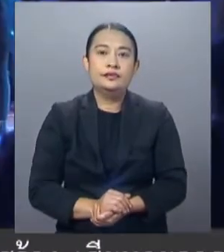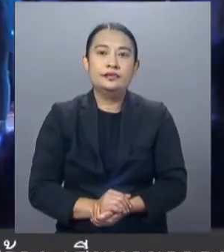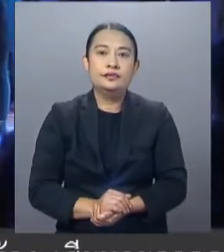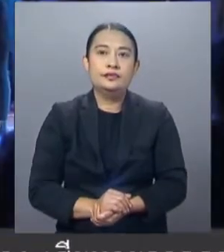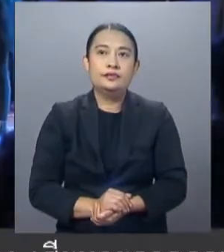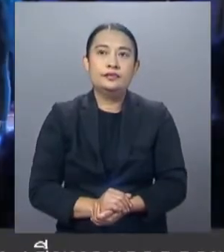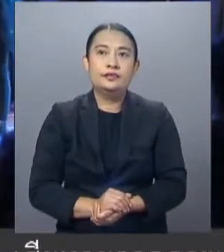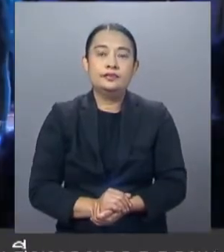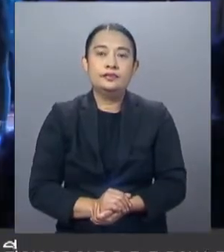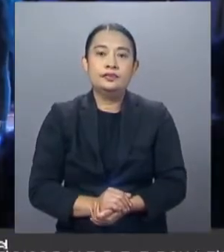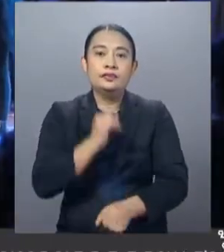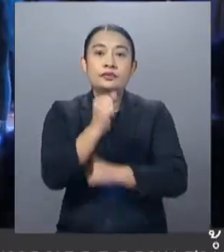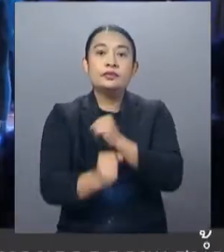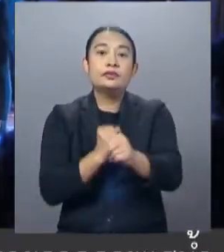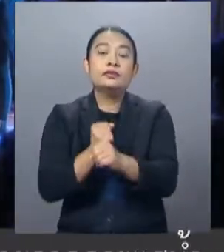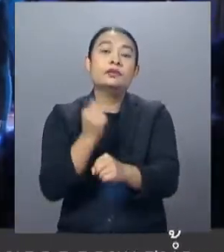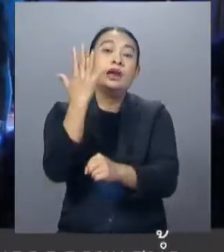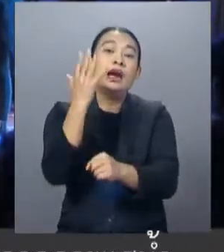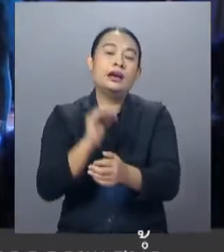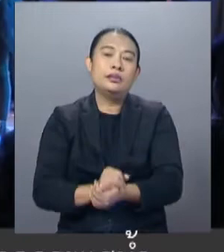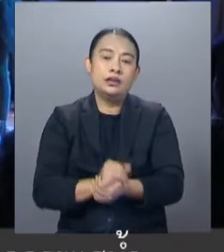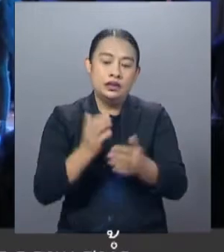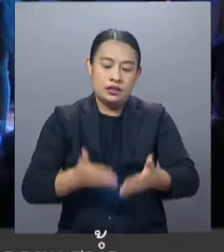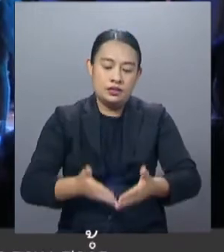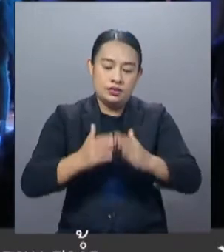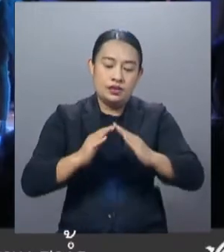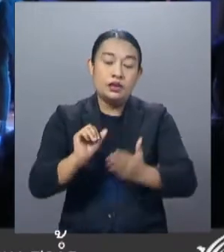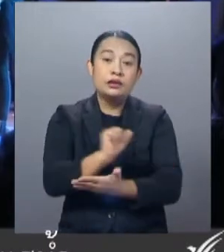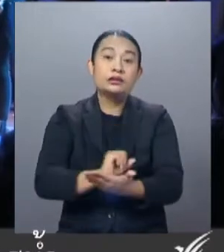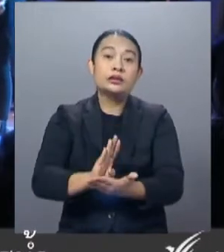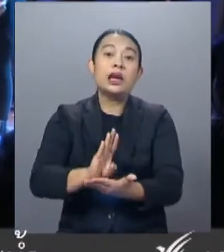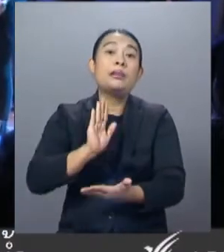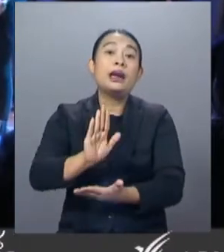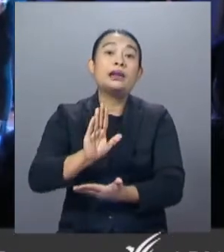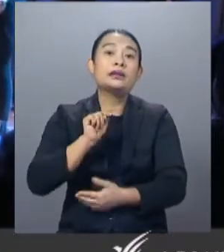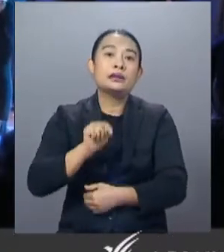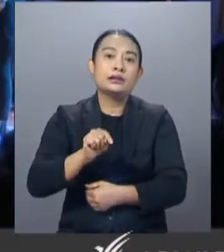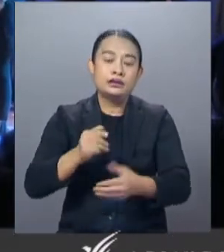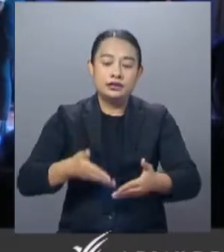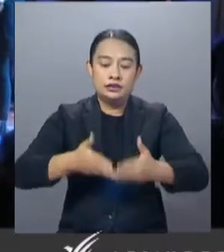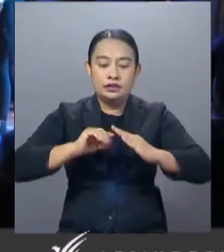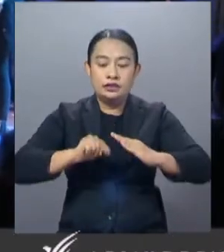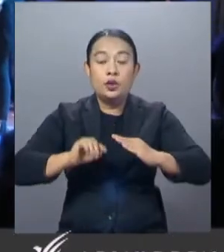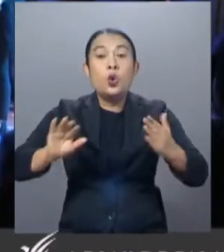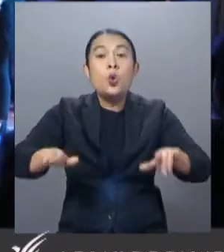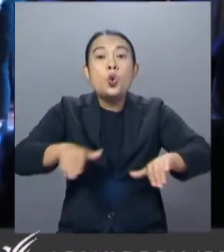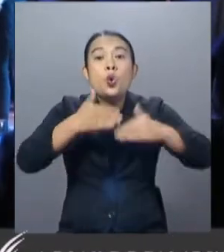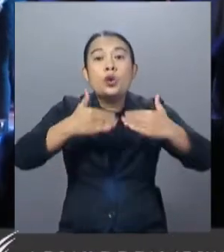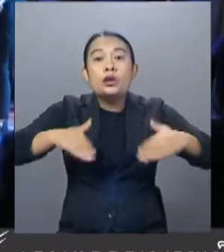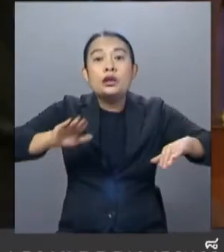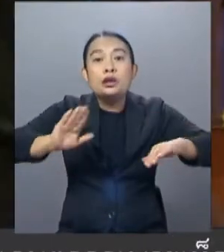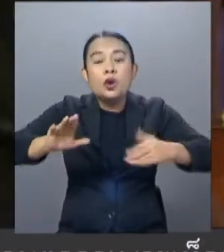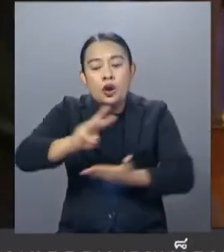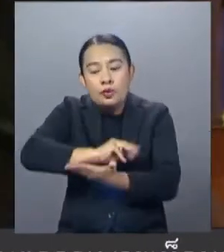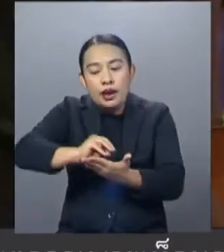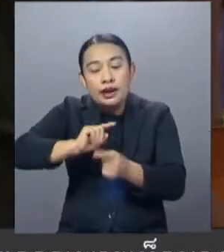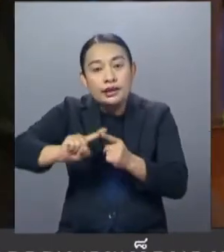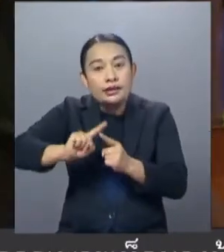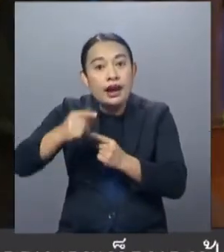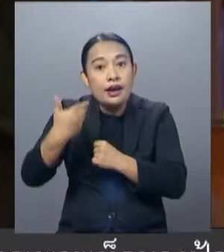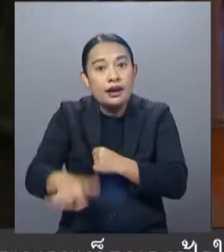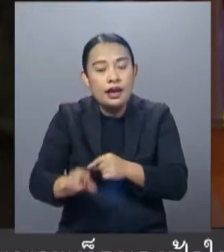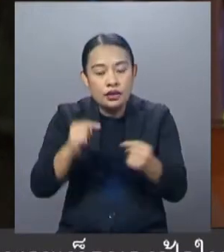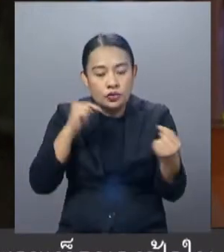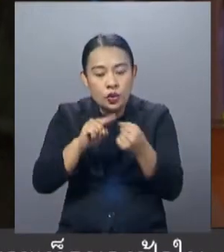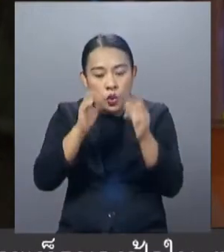้ตลอด5ปีของการก่อตั้งสถาบันกัลยาณิวัฒนานอกจากเป็นสถาบันดนตรีระดับอุดมศึกษาที่มุ่งเน้นสร้างบุคลากรด้านด